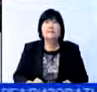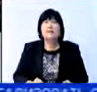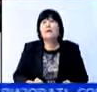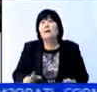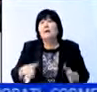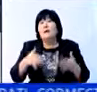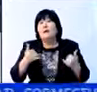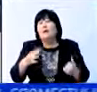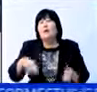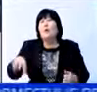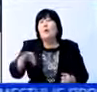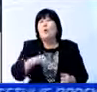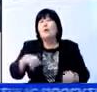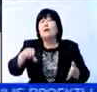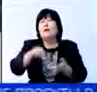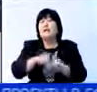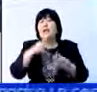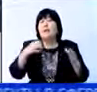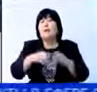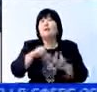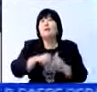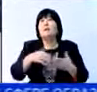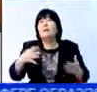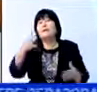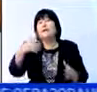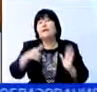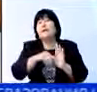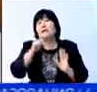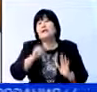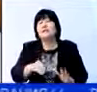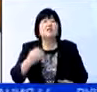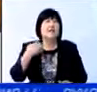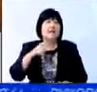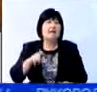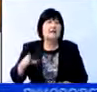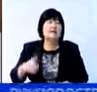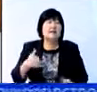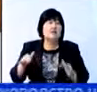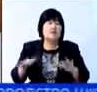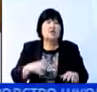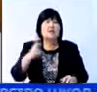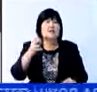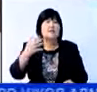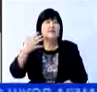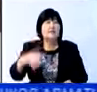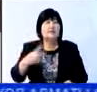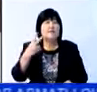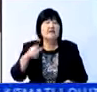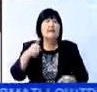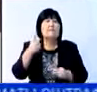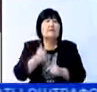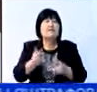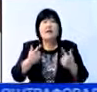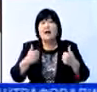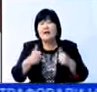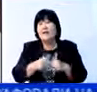На сегодня по области в рядах партии состоят свыше 47 тысяч кызылординцев, действуют 252 первичные